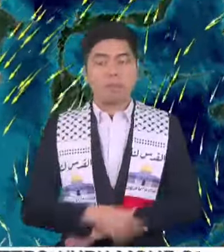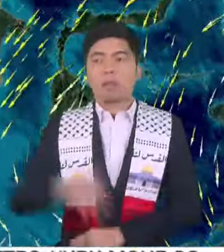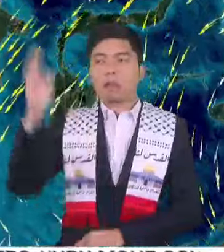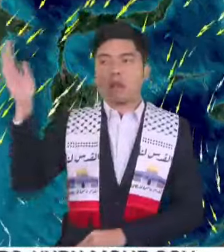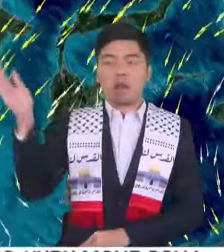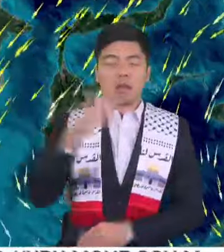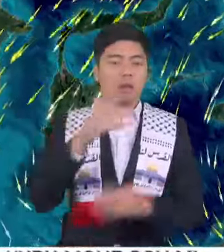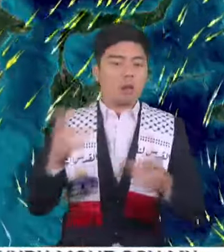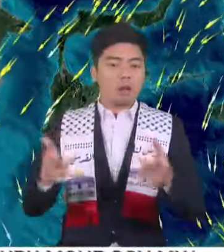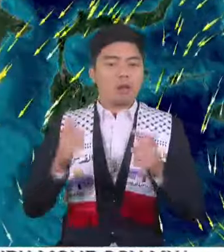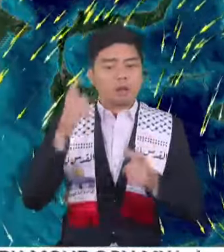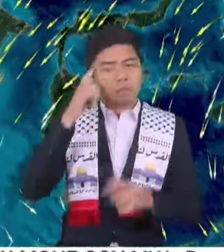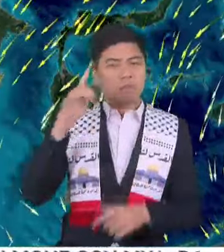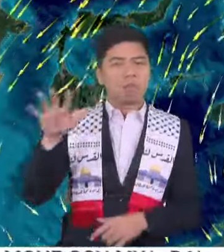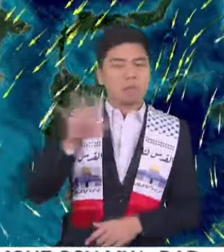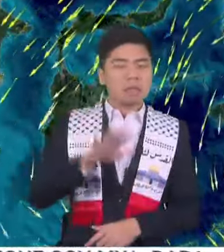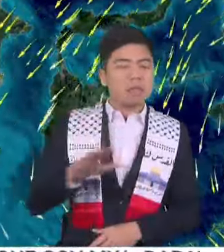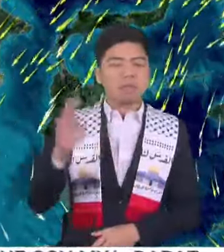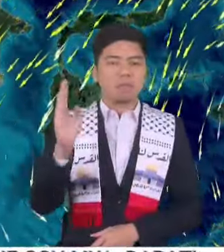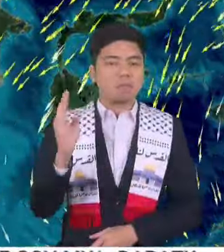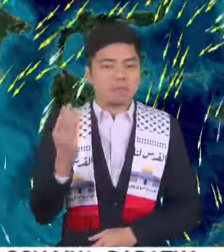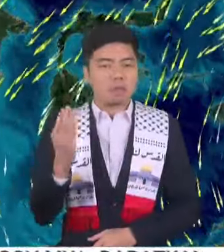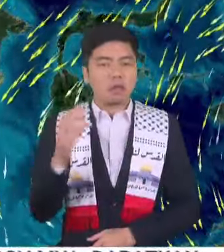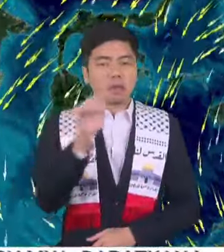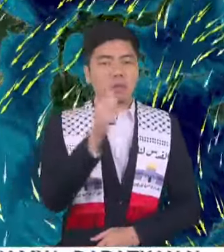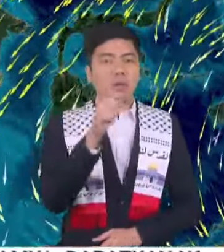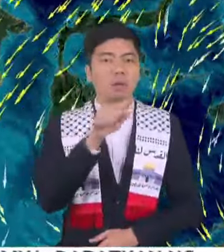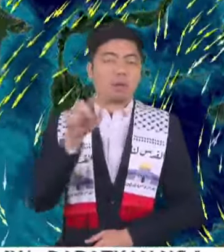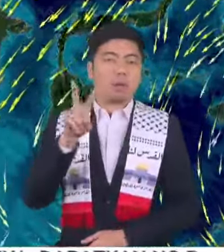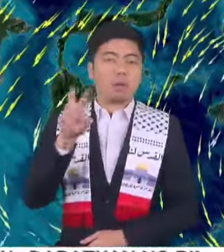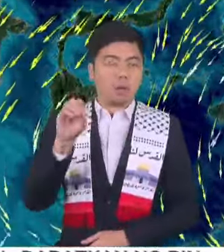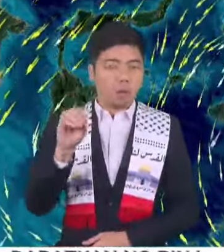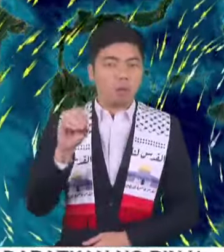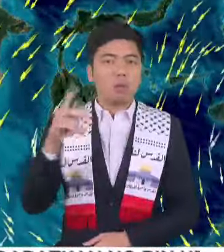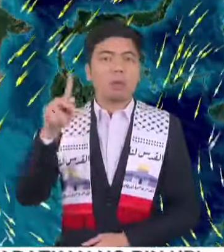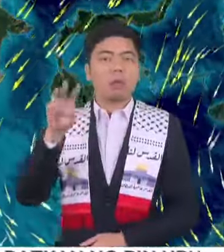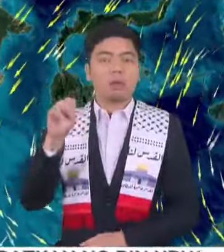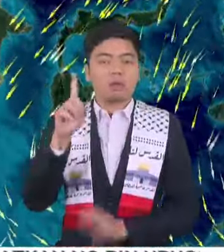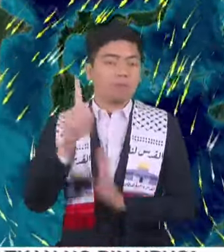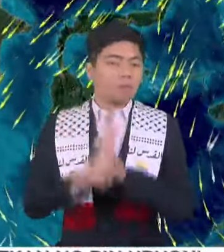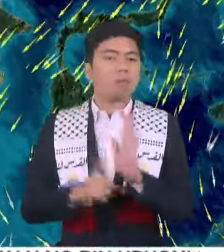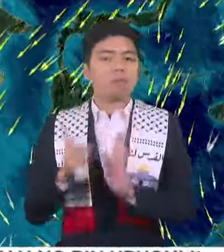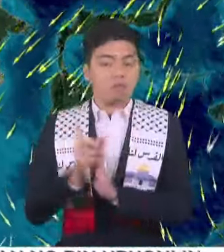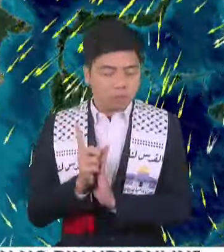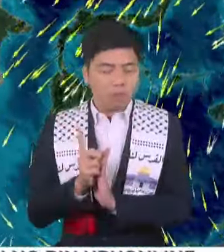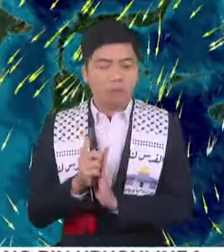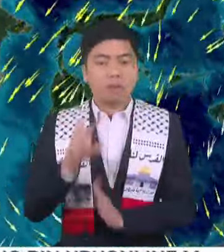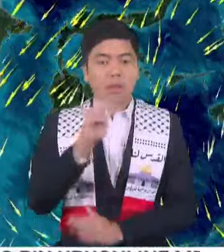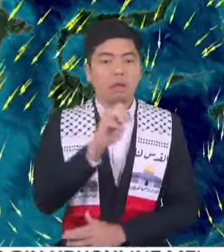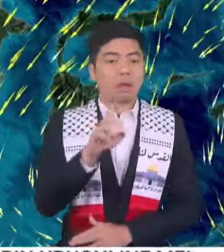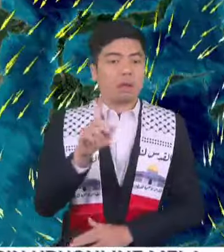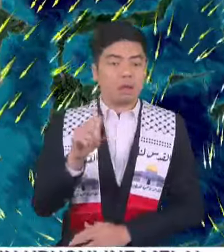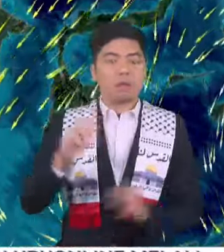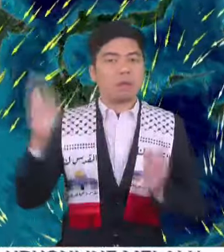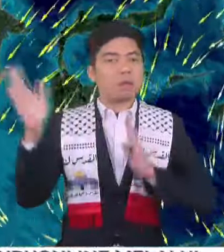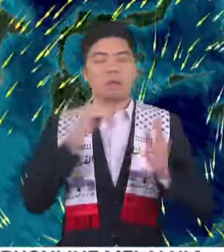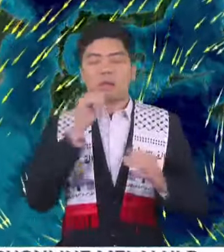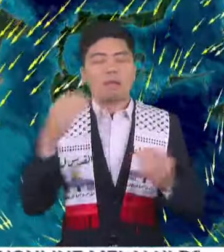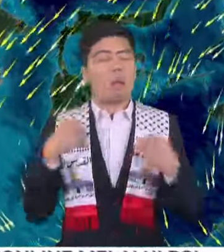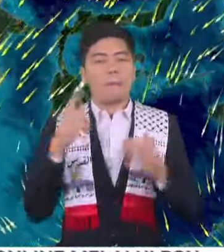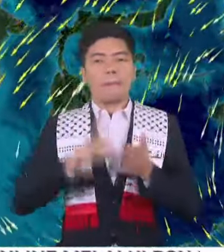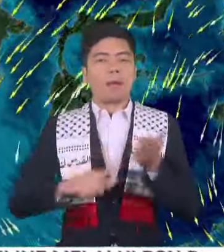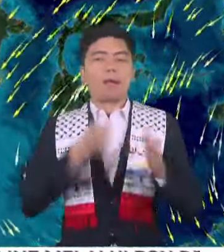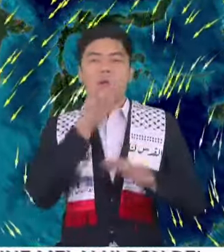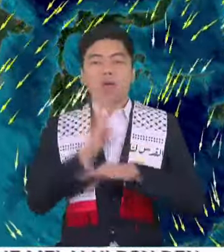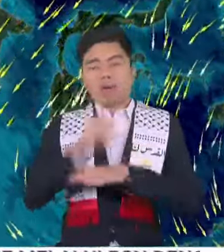dengan kelajuan yang agak sederhana iaitu sekitar 10 hingga 20 km sejam. Oleh itu, Met Malaysia tidak mengeluarkan sebarang